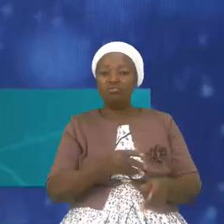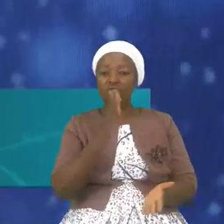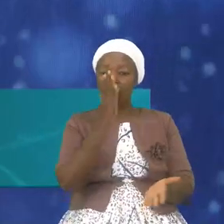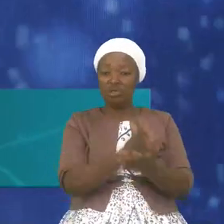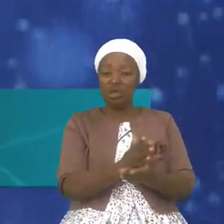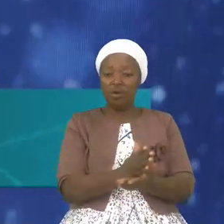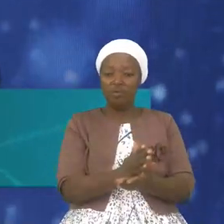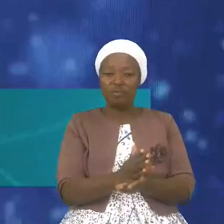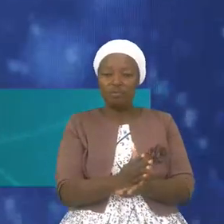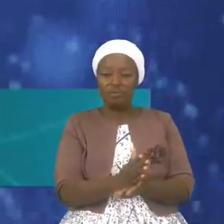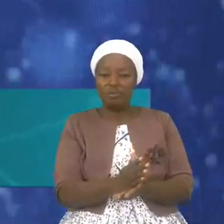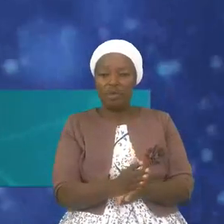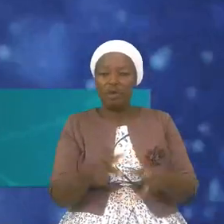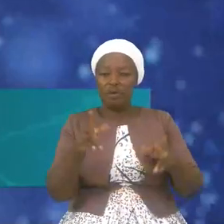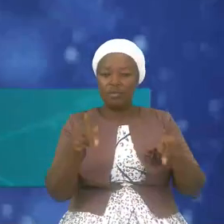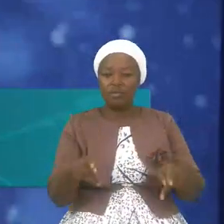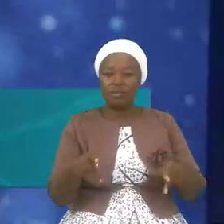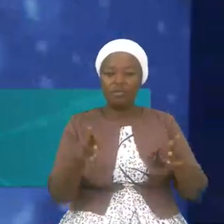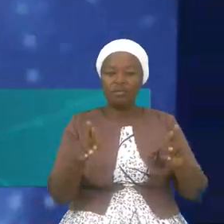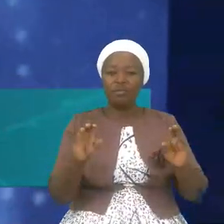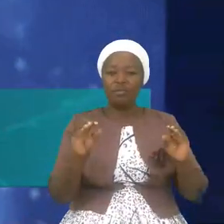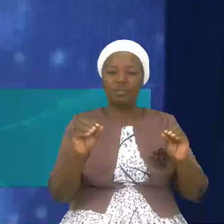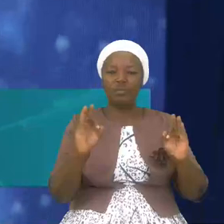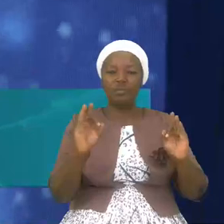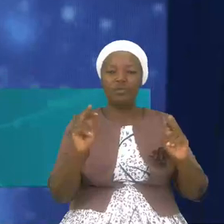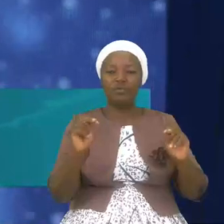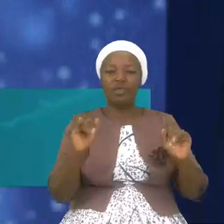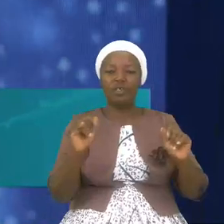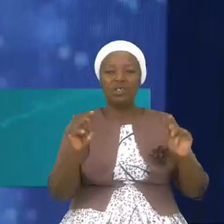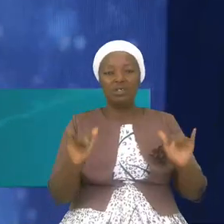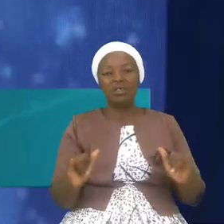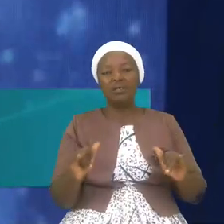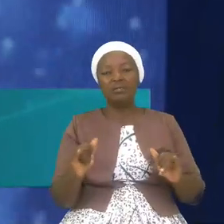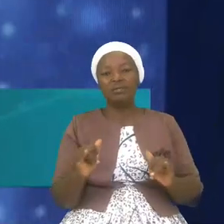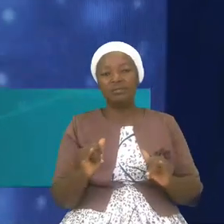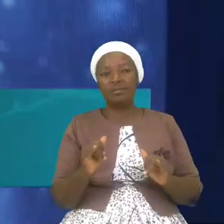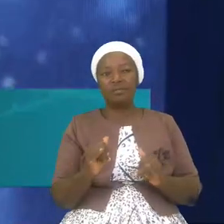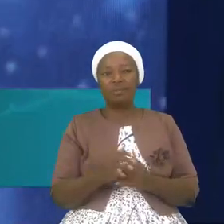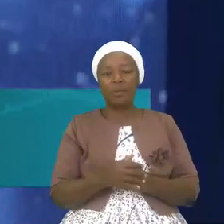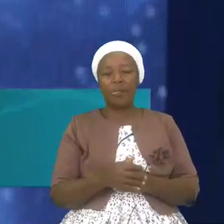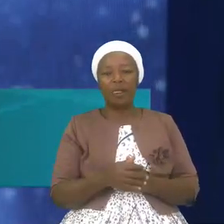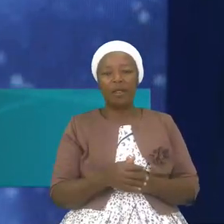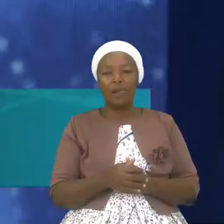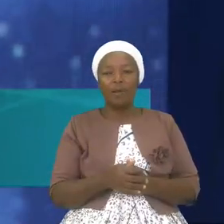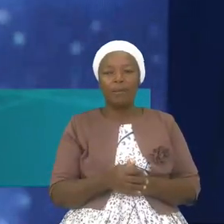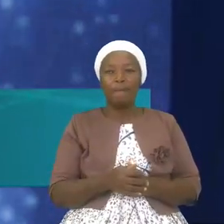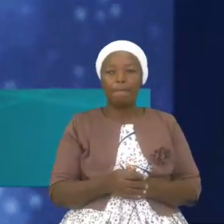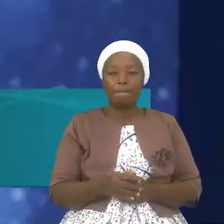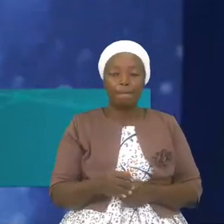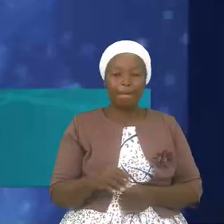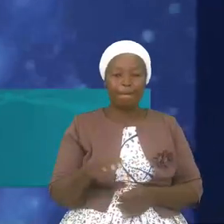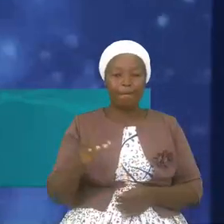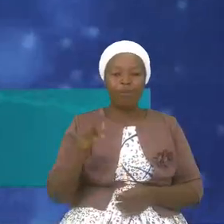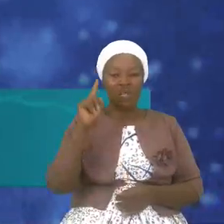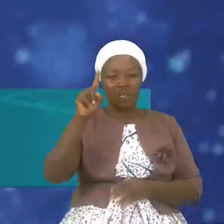irrévérencieux et l'affreux blasphème débridé. Aucune considération pour